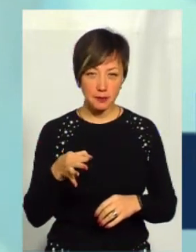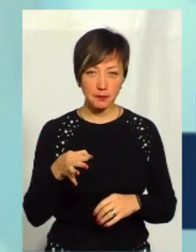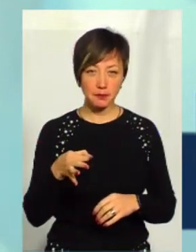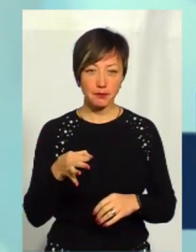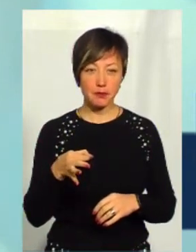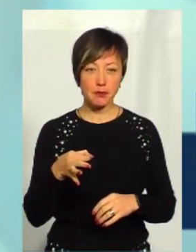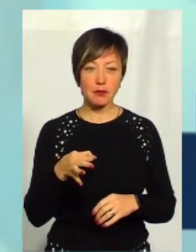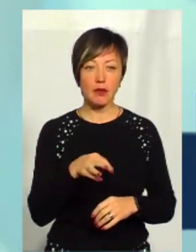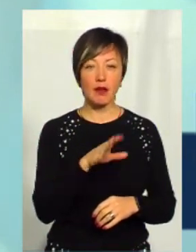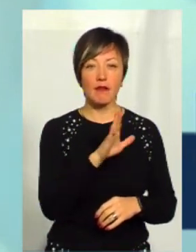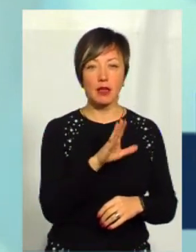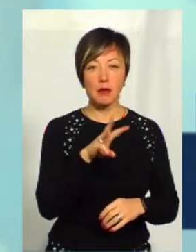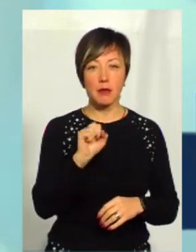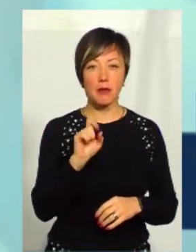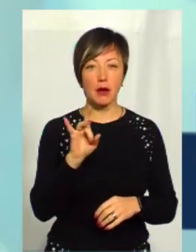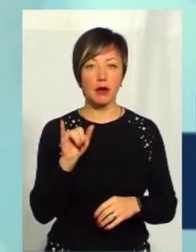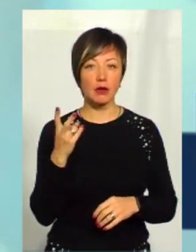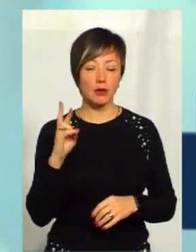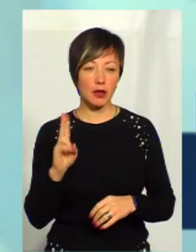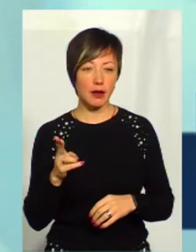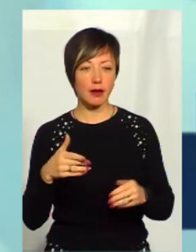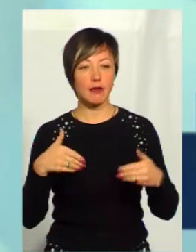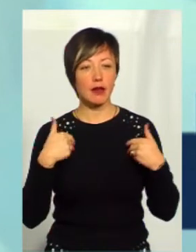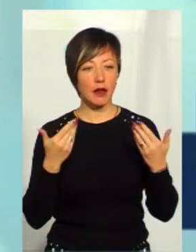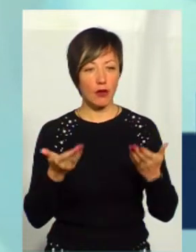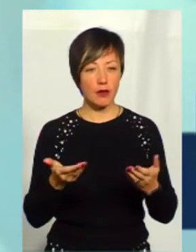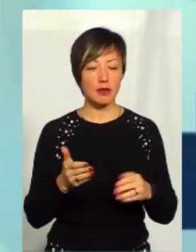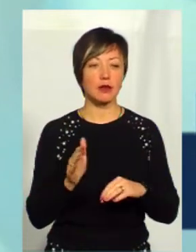державної адміністрації Вадимом Маруняком. Вітаю вас, пане Вадиме.